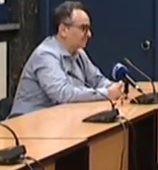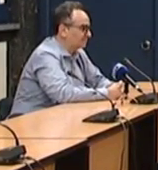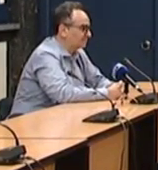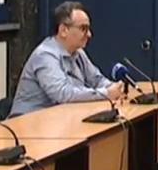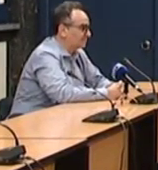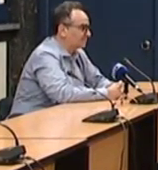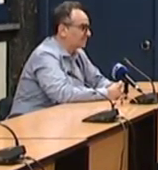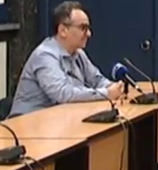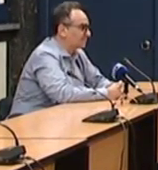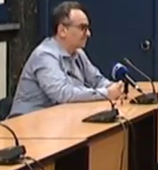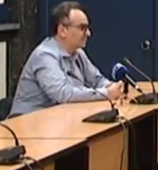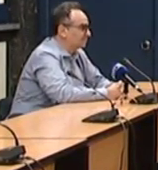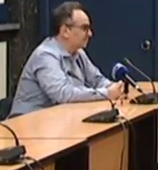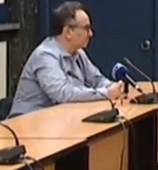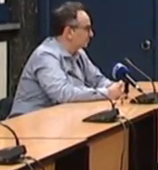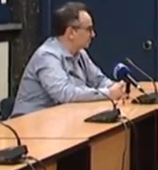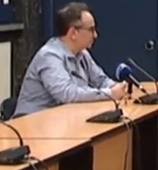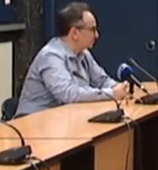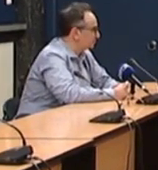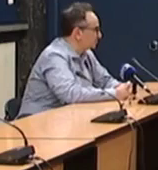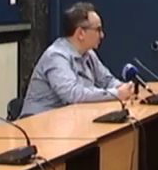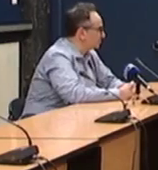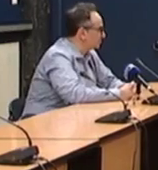υποπτέραρχο Δημήτρη Χατζηγεωργίου, ο οποίος έχει το λόγο.